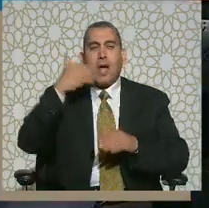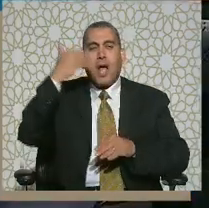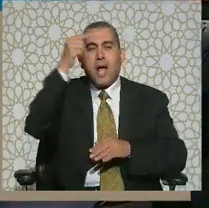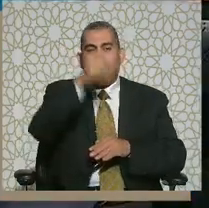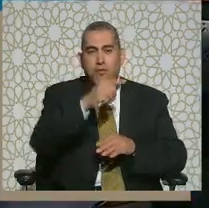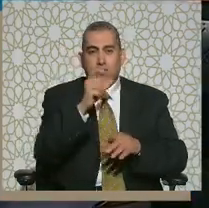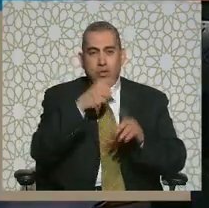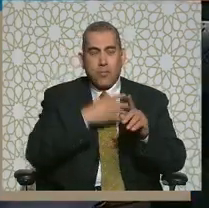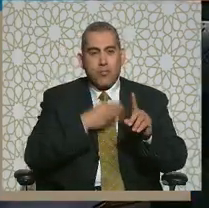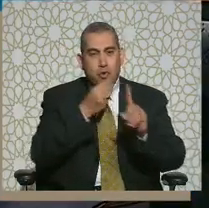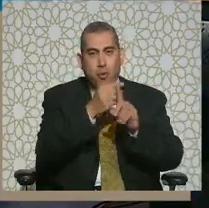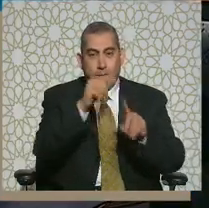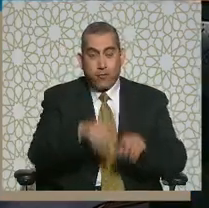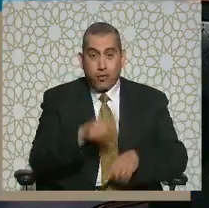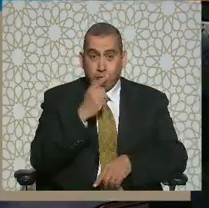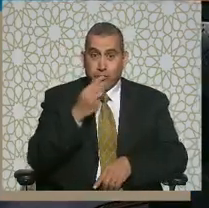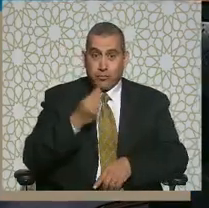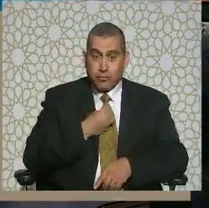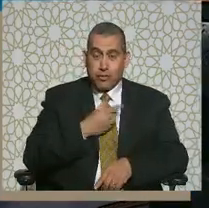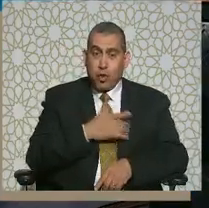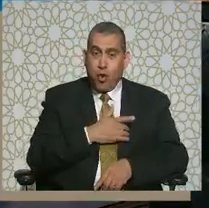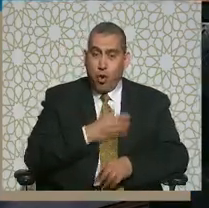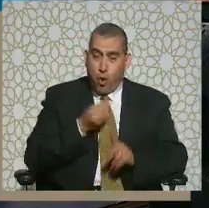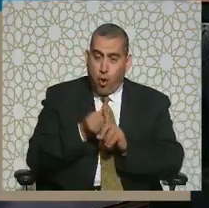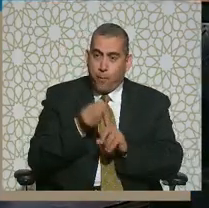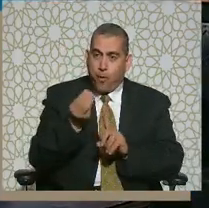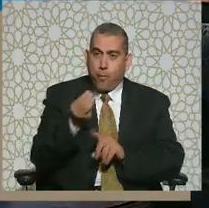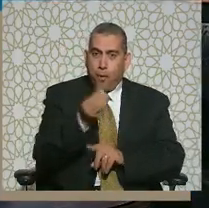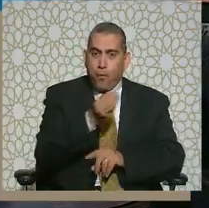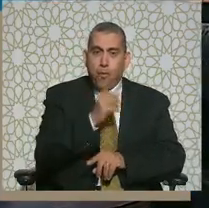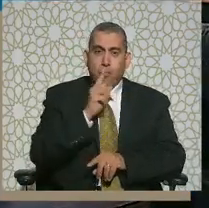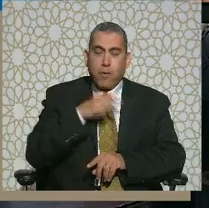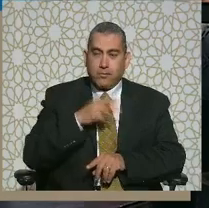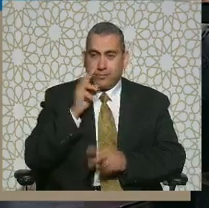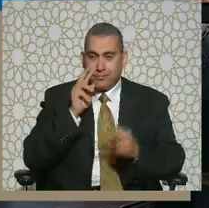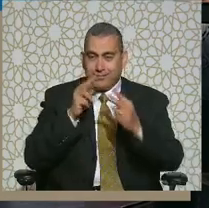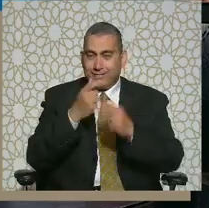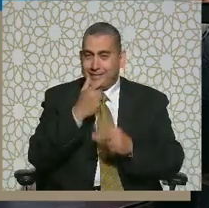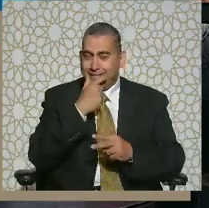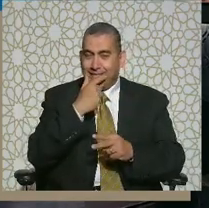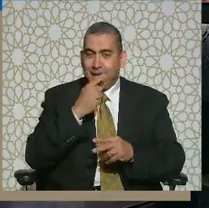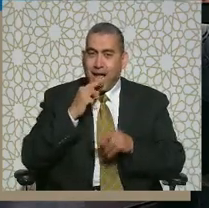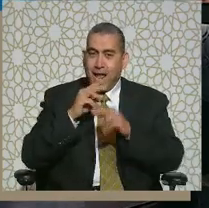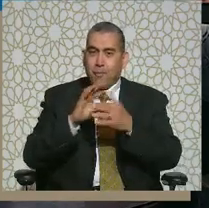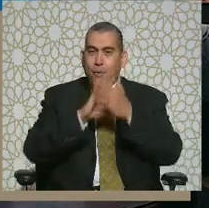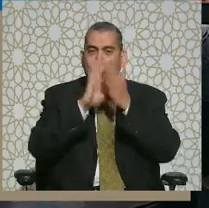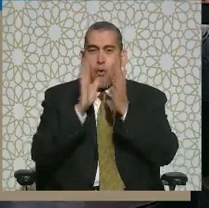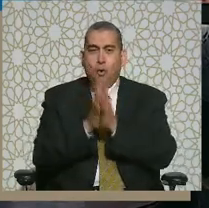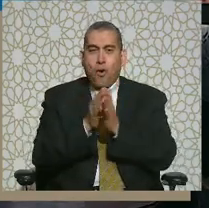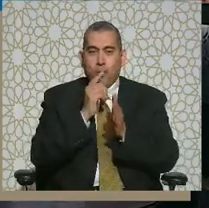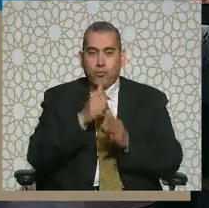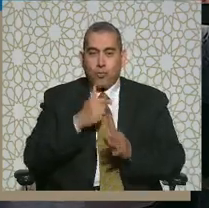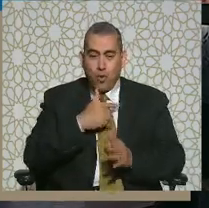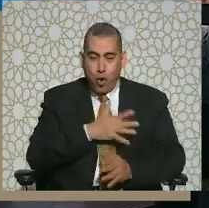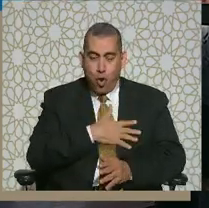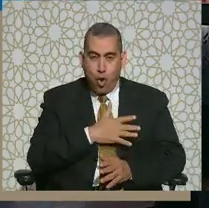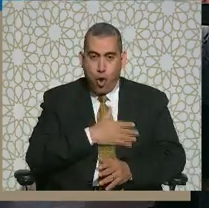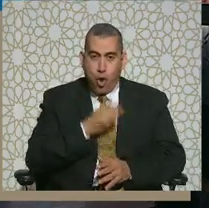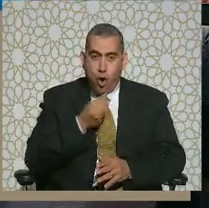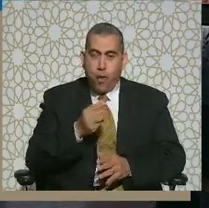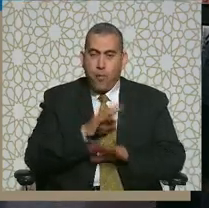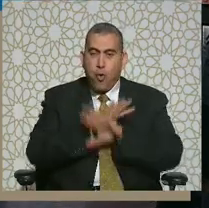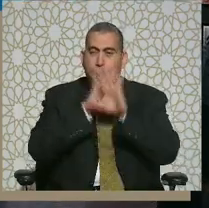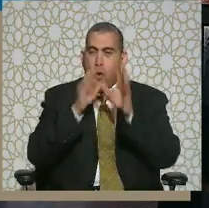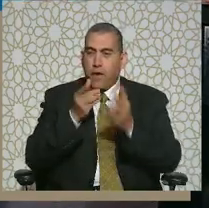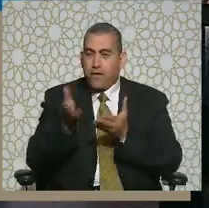فكان صلى الله عليه وسلم بيغر الحب في كل موقف بالنظره بالبسمه بالكلمه كان يجعل الحب يسري في كل